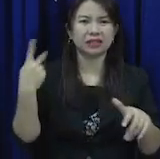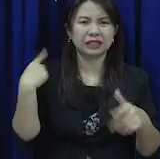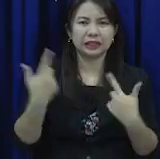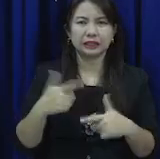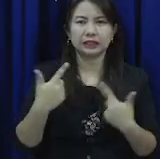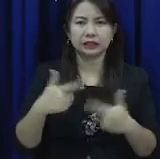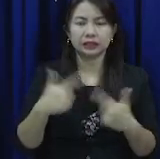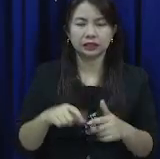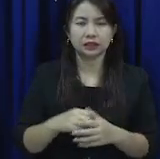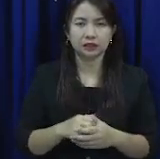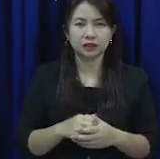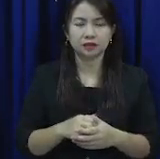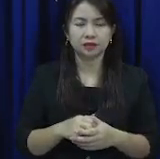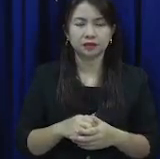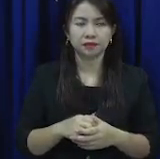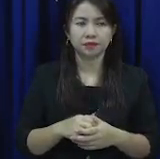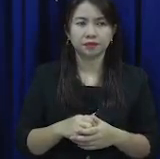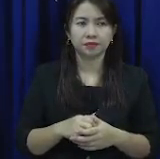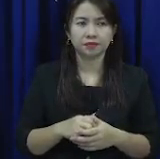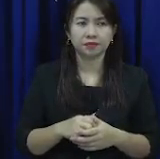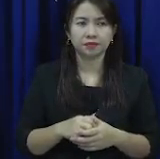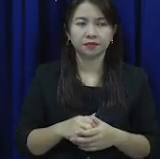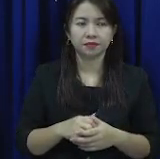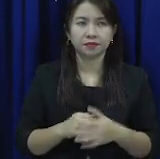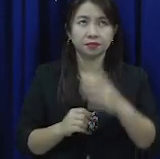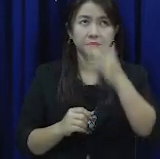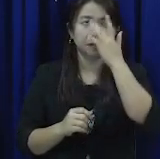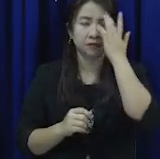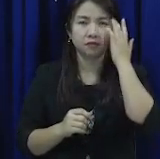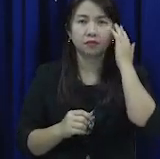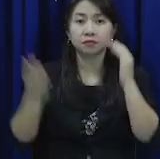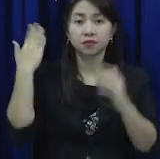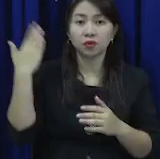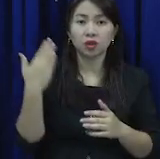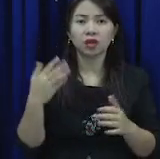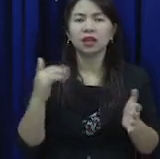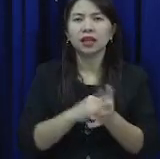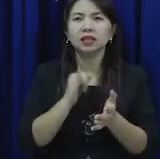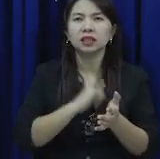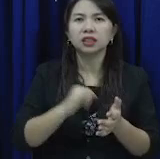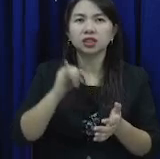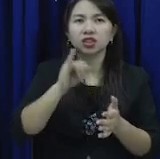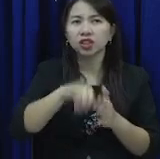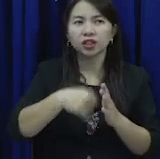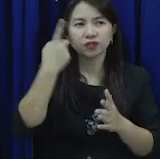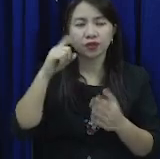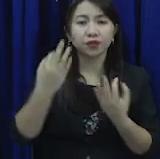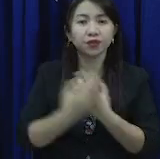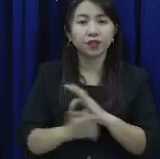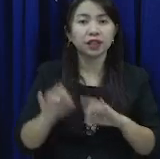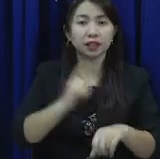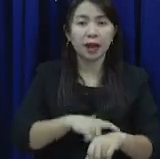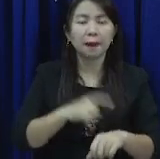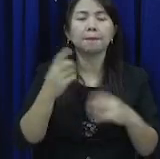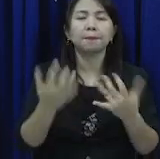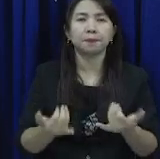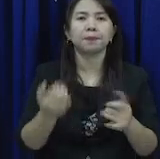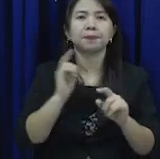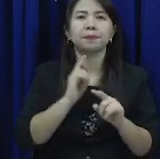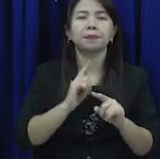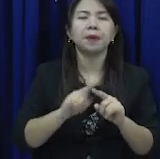imbes na sana ginawa yan pangun dati ginawa naman yan pas time lang yan eh Yeah ngayon nangyari Para ma-justify